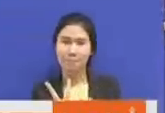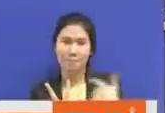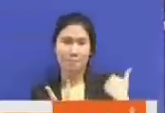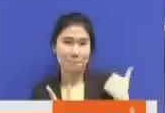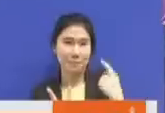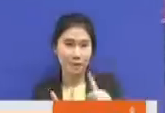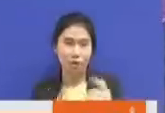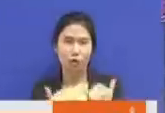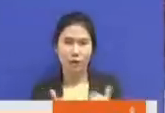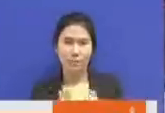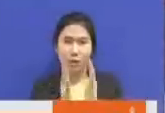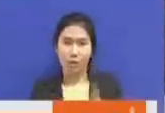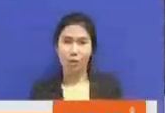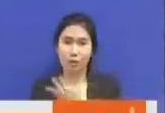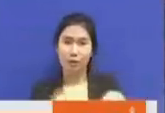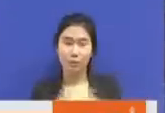497